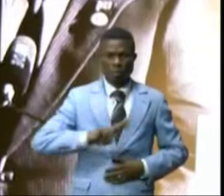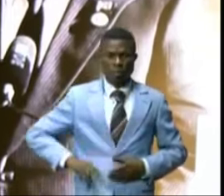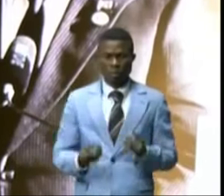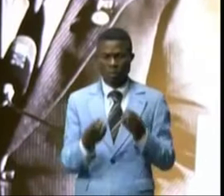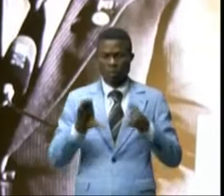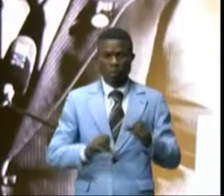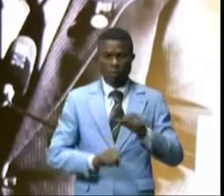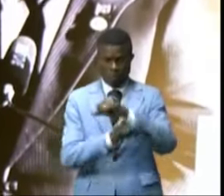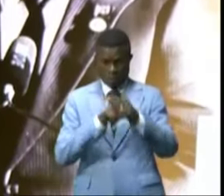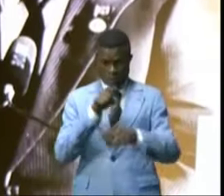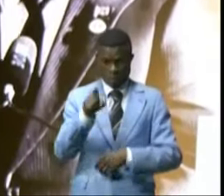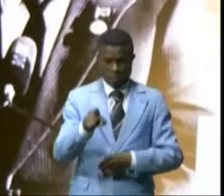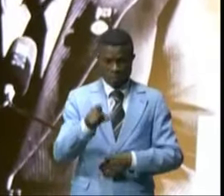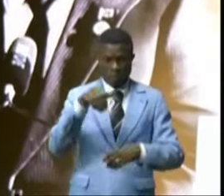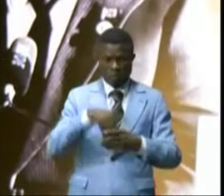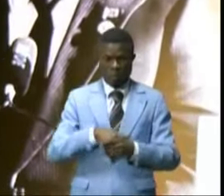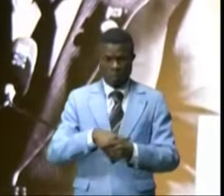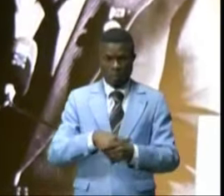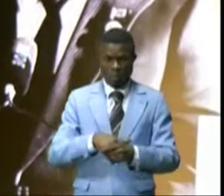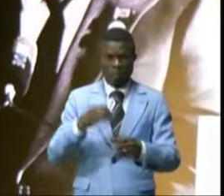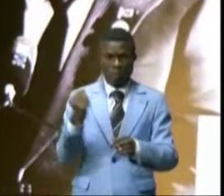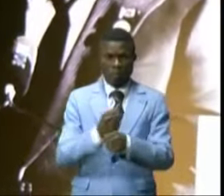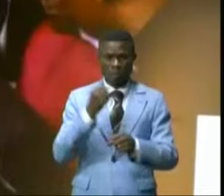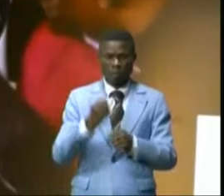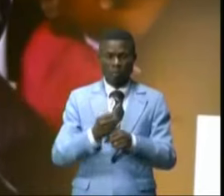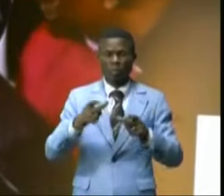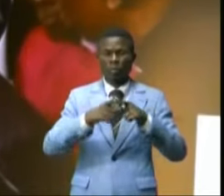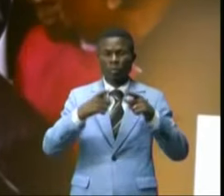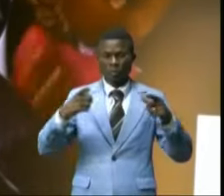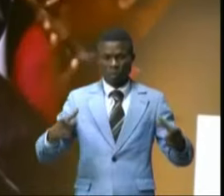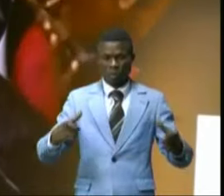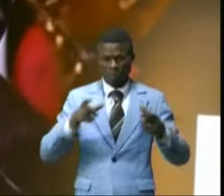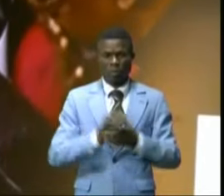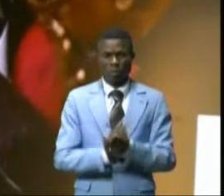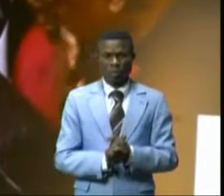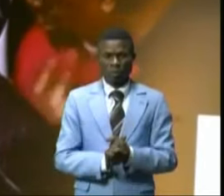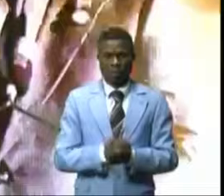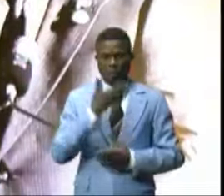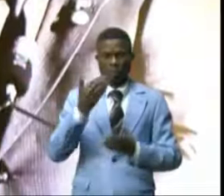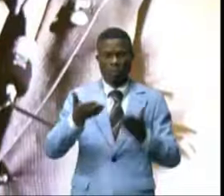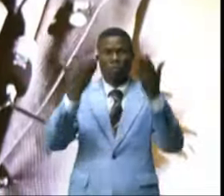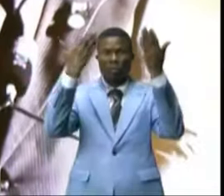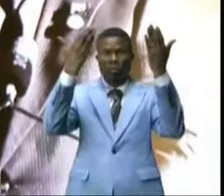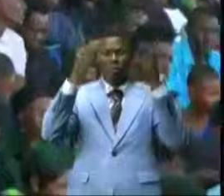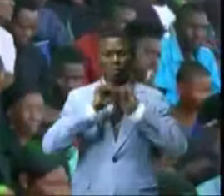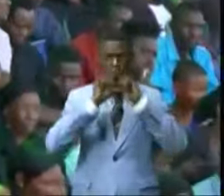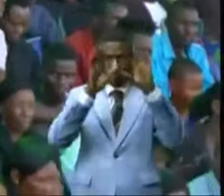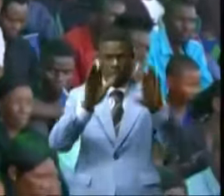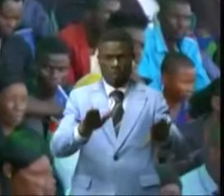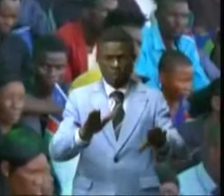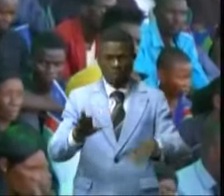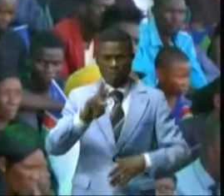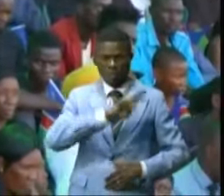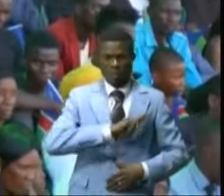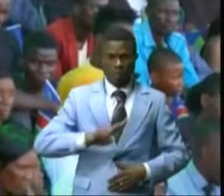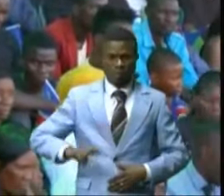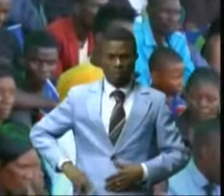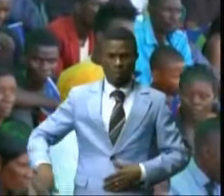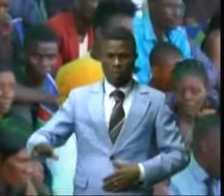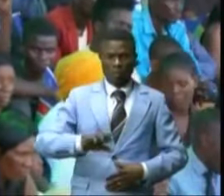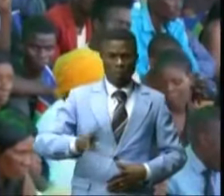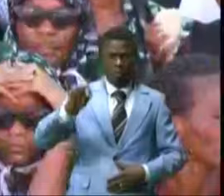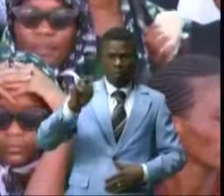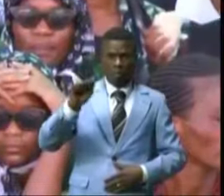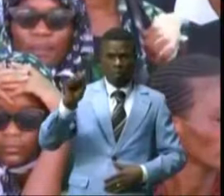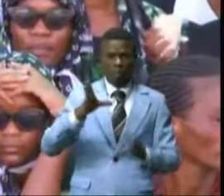Congo, dans cette terrible épreuve. Puisse Dieu bénir la République de Namibie et son